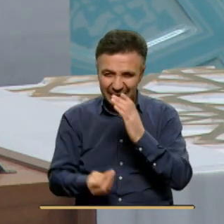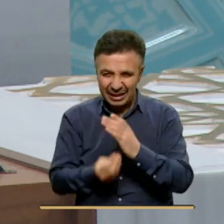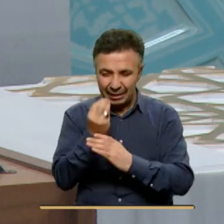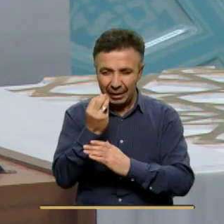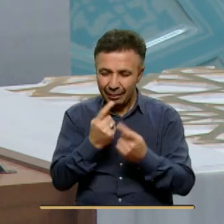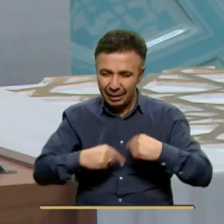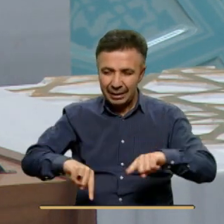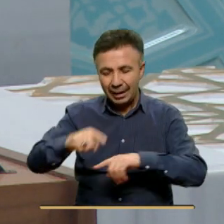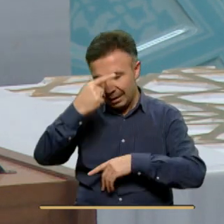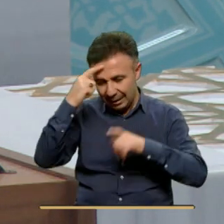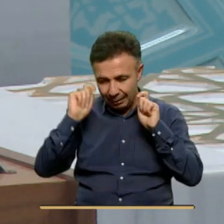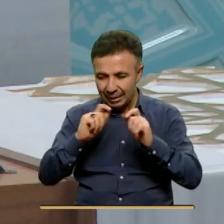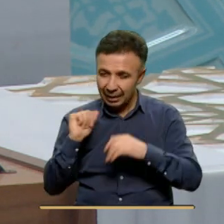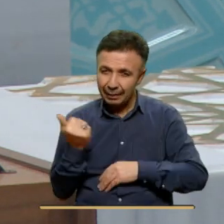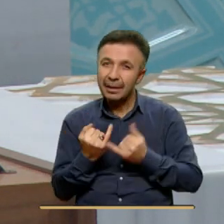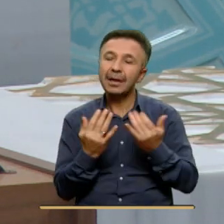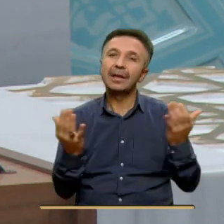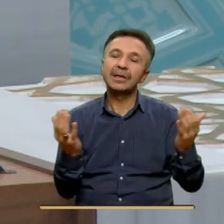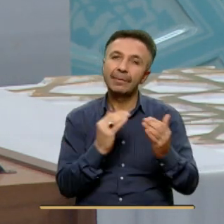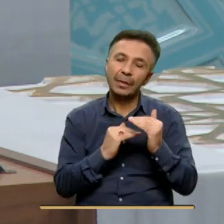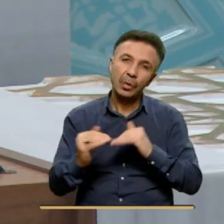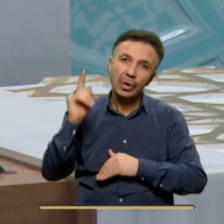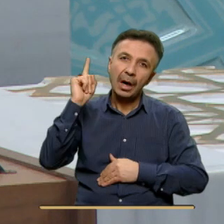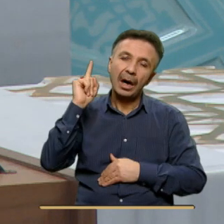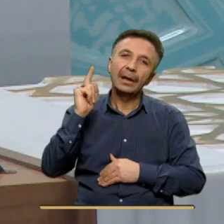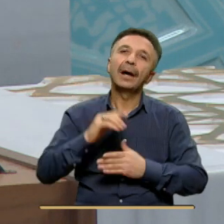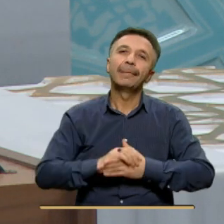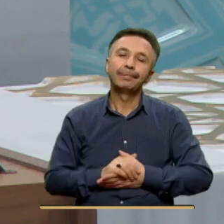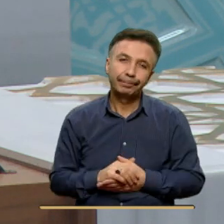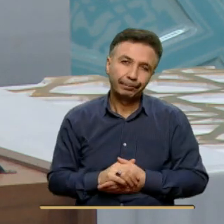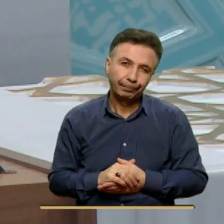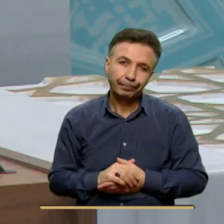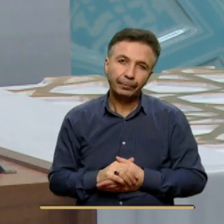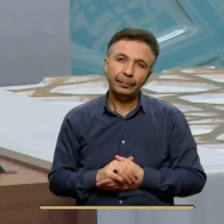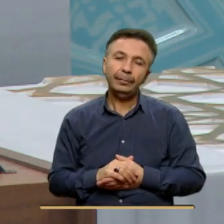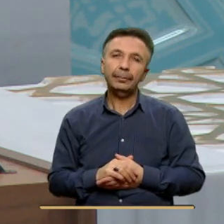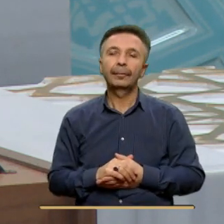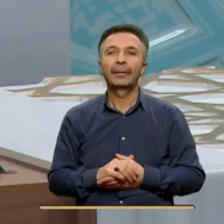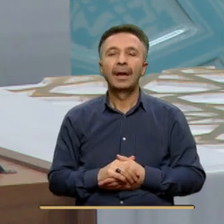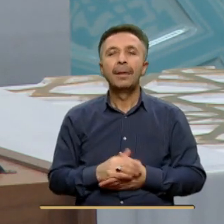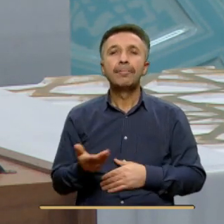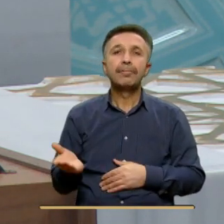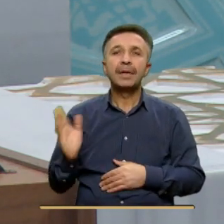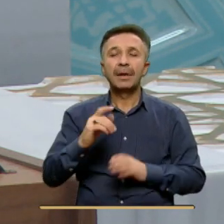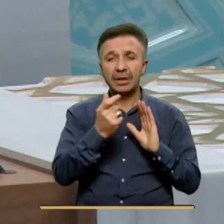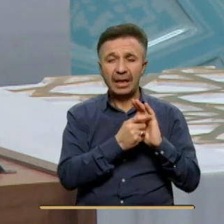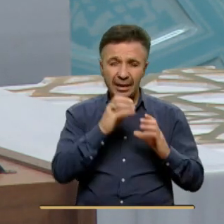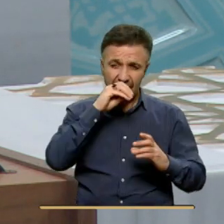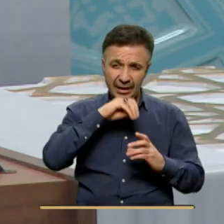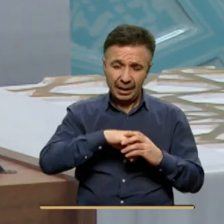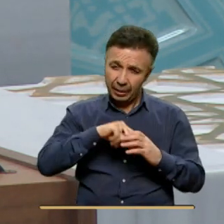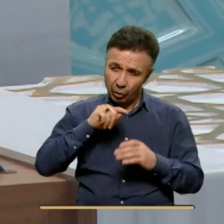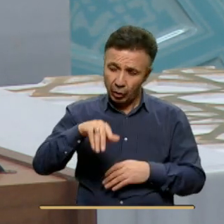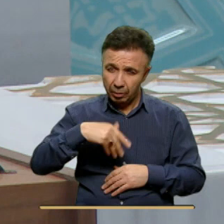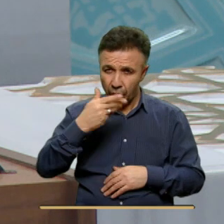Kıymetli kardeşlerim, sevgili Yüce Allah Celle Celaluhu bir ayeti kerimesinde şöyle